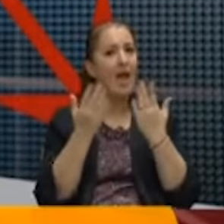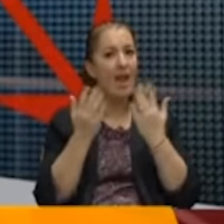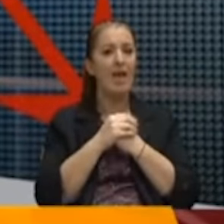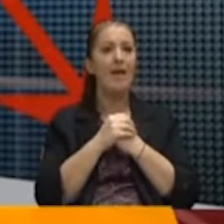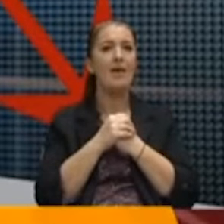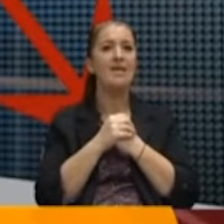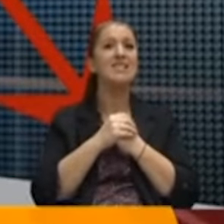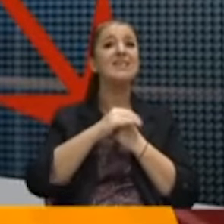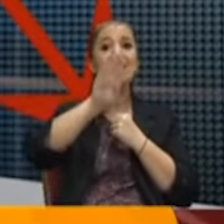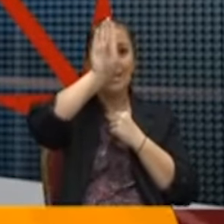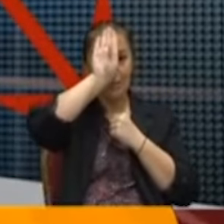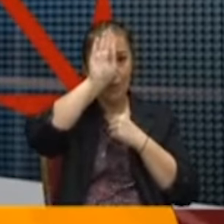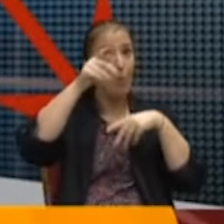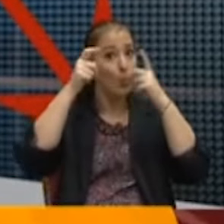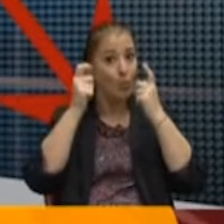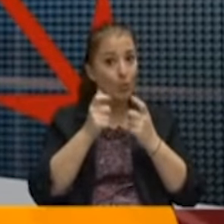Hele